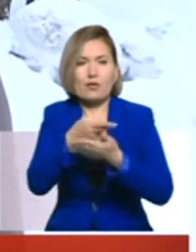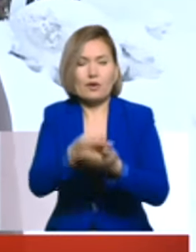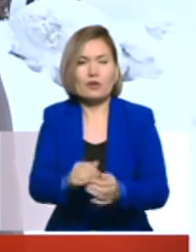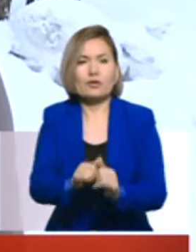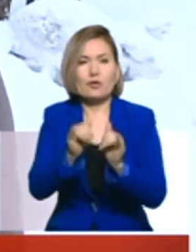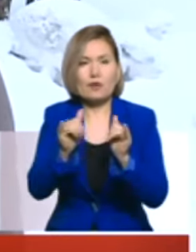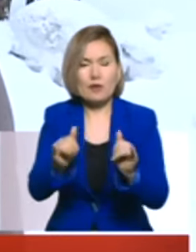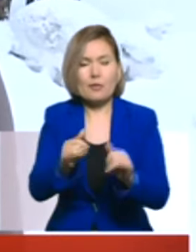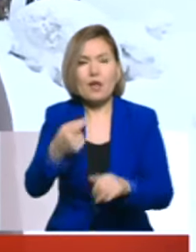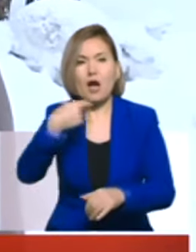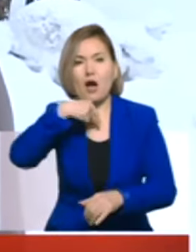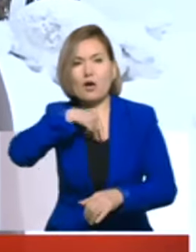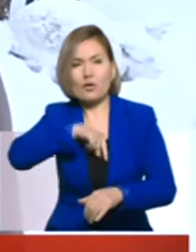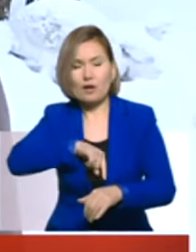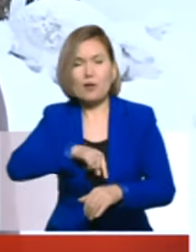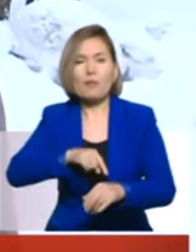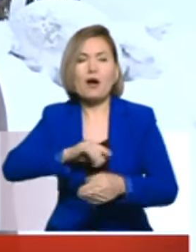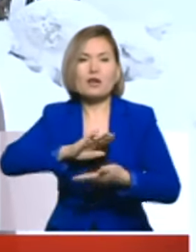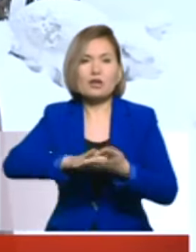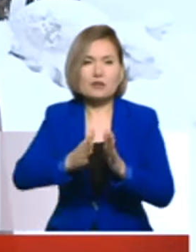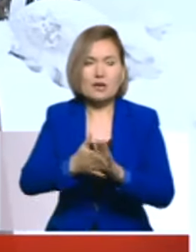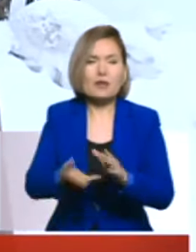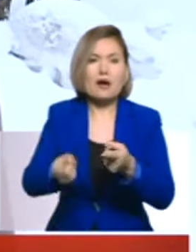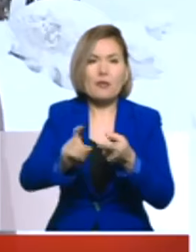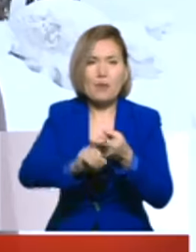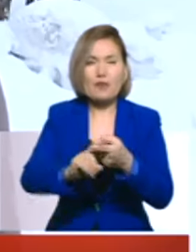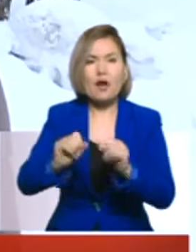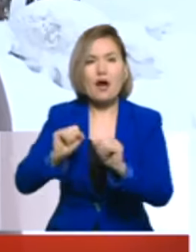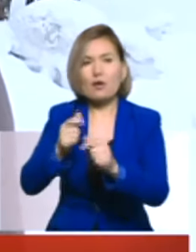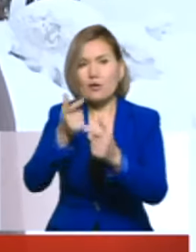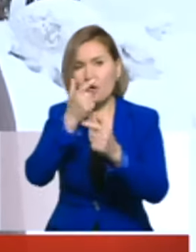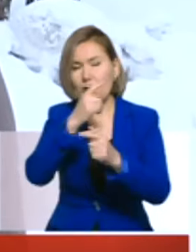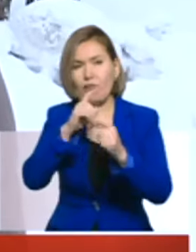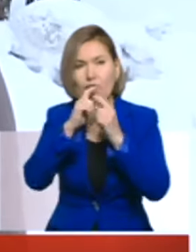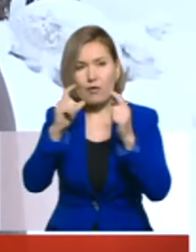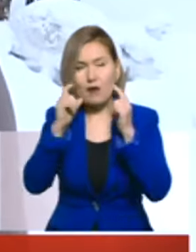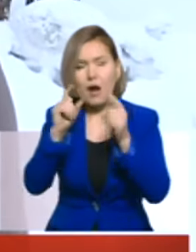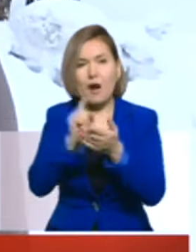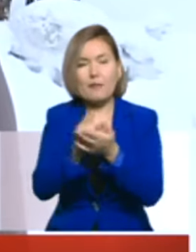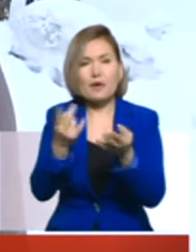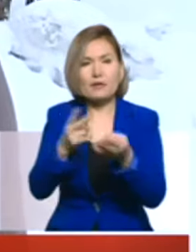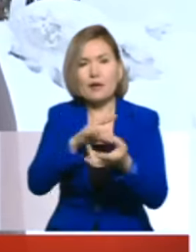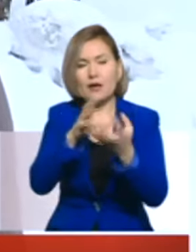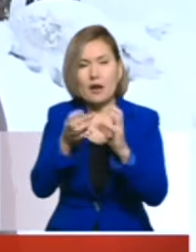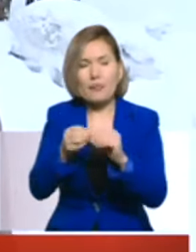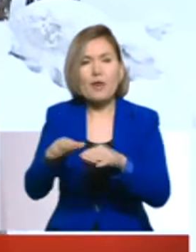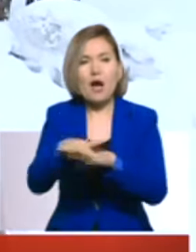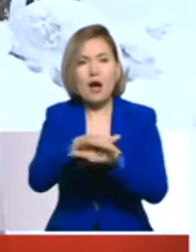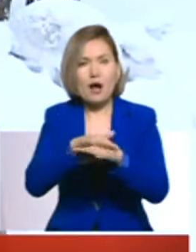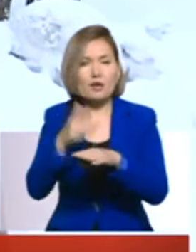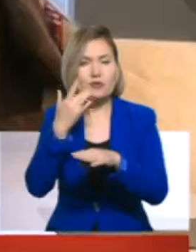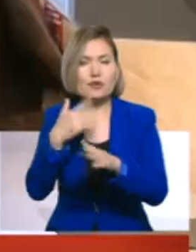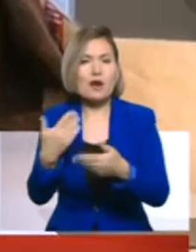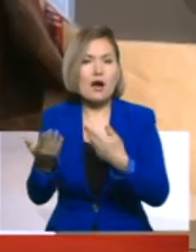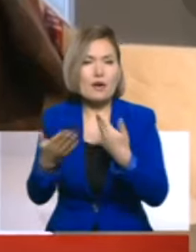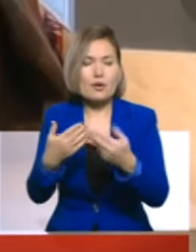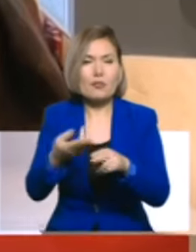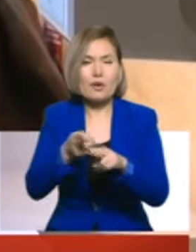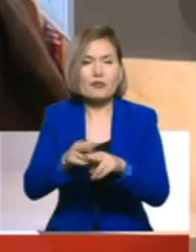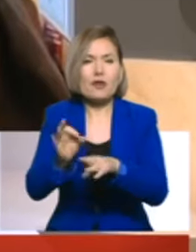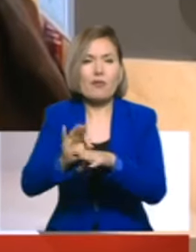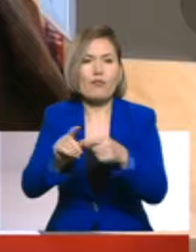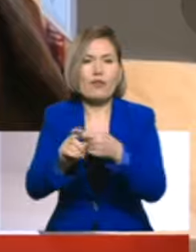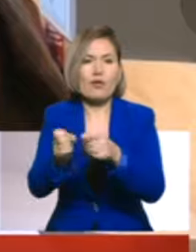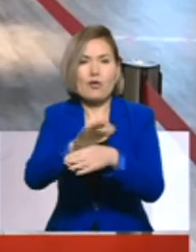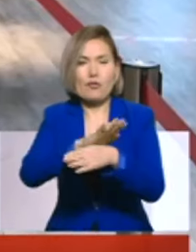Бұл адамның ішкі күйіне де байланысты деп ойлаймын. Қазір сақтық шараларын сақтауға тырысамыз. Себебі үнемі қалың топтың ортасында жүремін. Бір айда